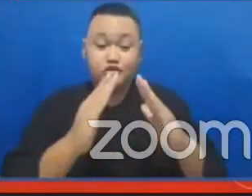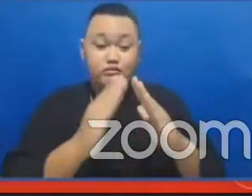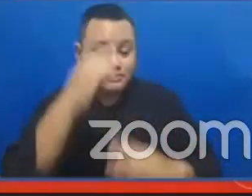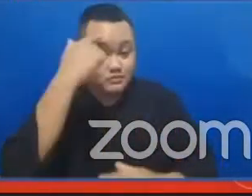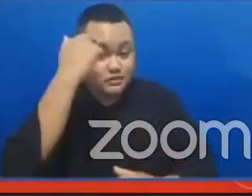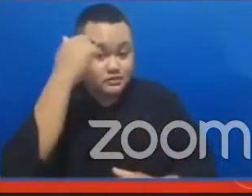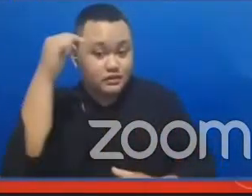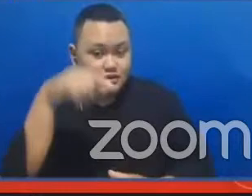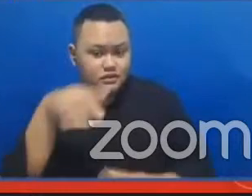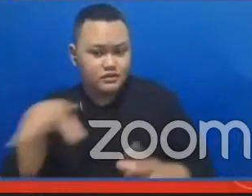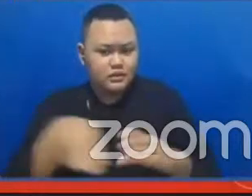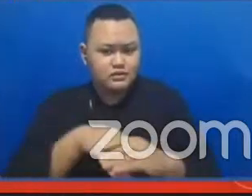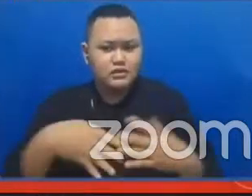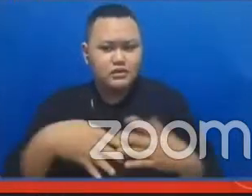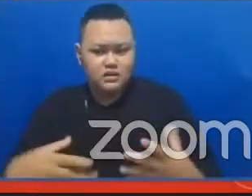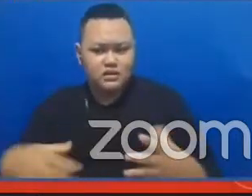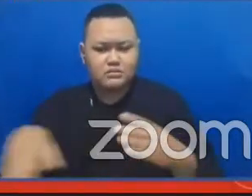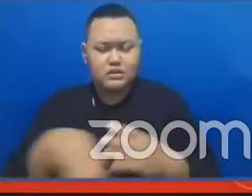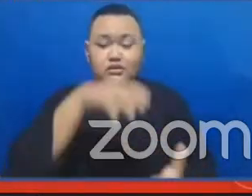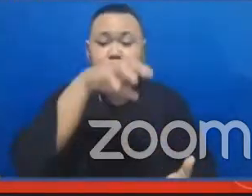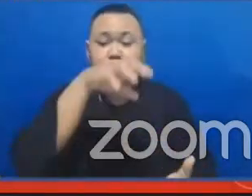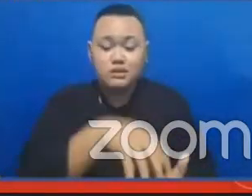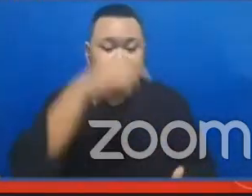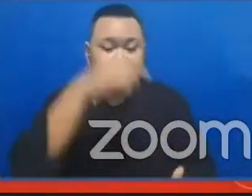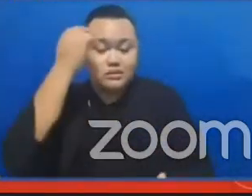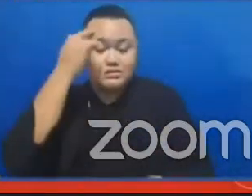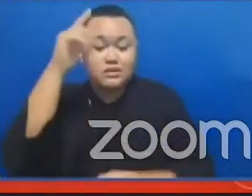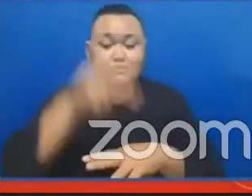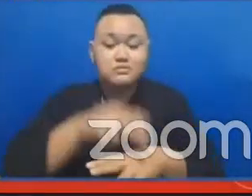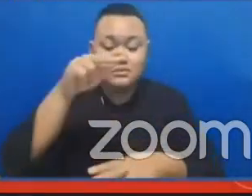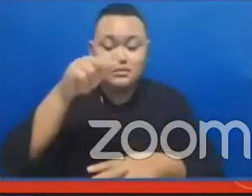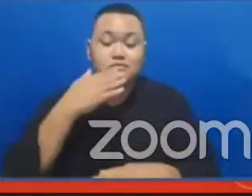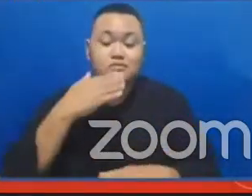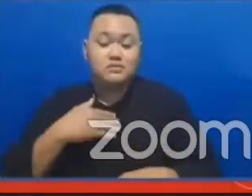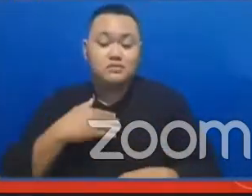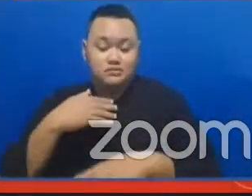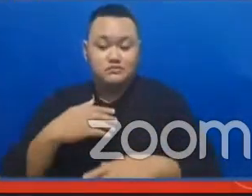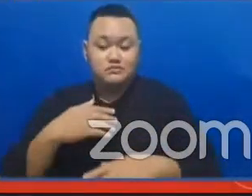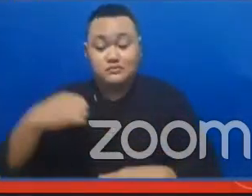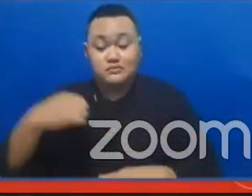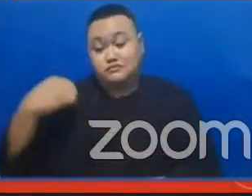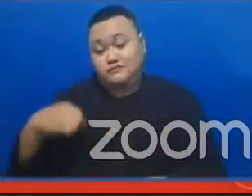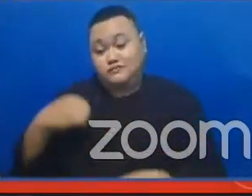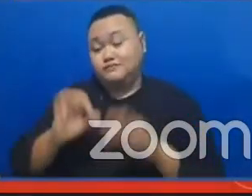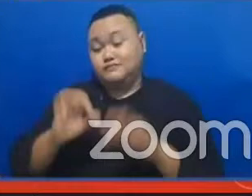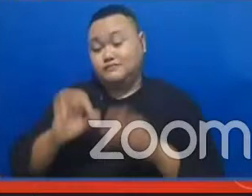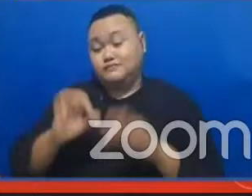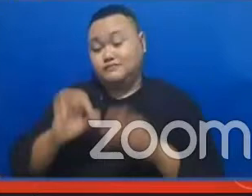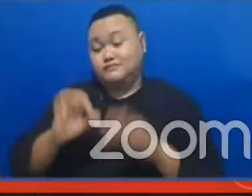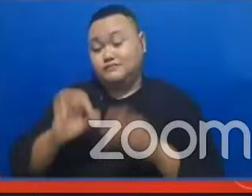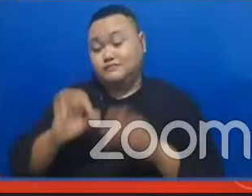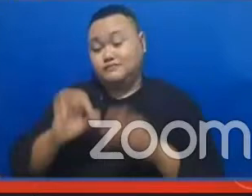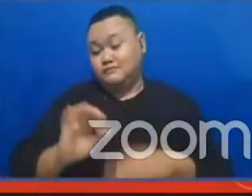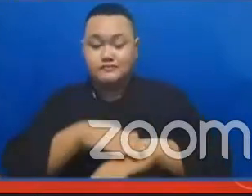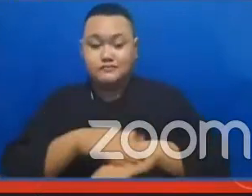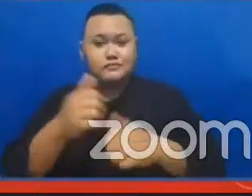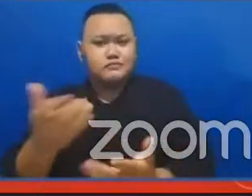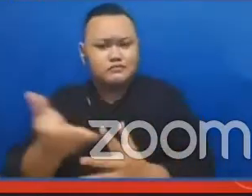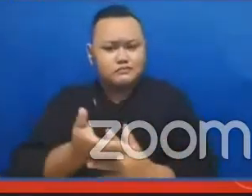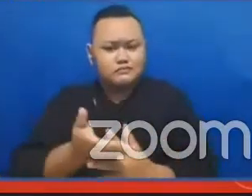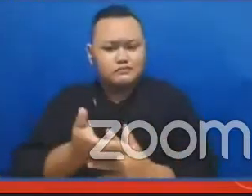portal pembelajaran resmi milik Kementerian Pendidikan dan Kebudayaan yang bisa diakses dengan